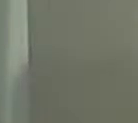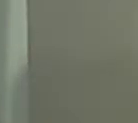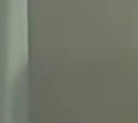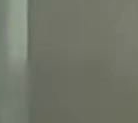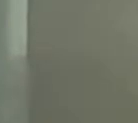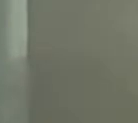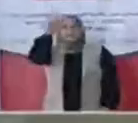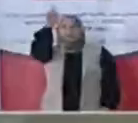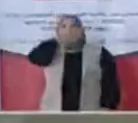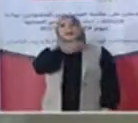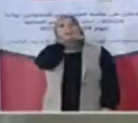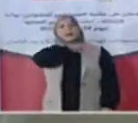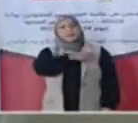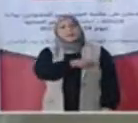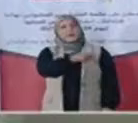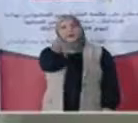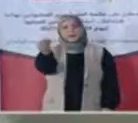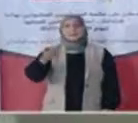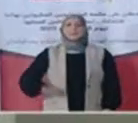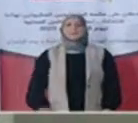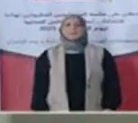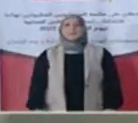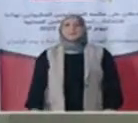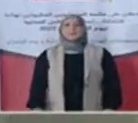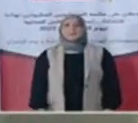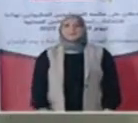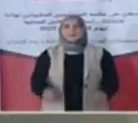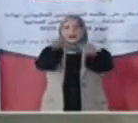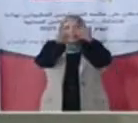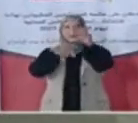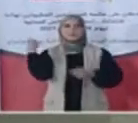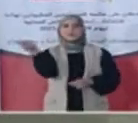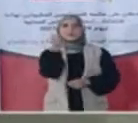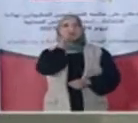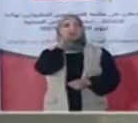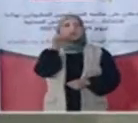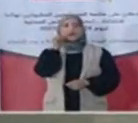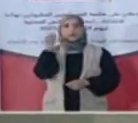بسم الله الرحمن الرحيم. حضرات السيدات والسادة،